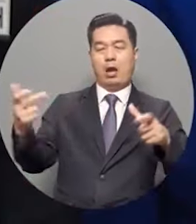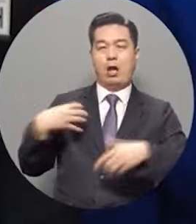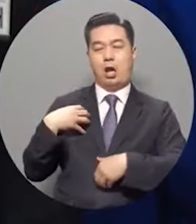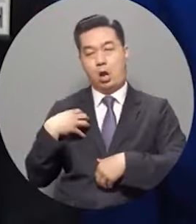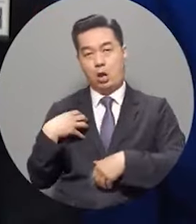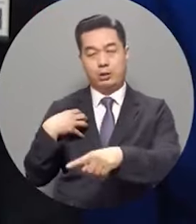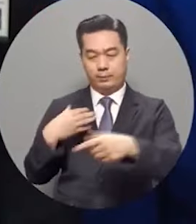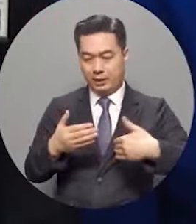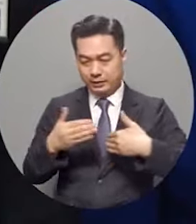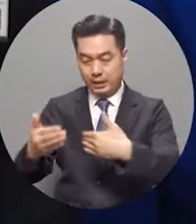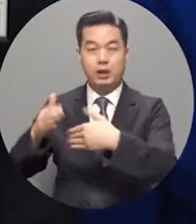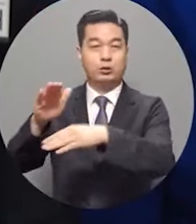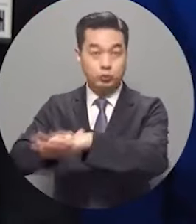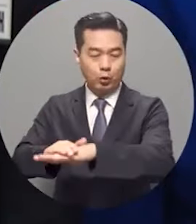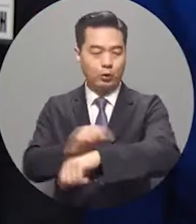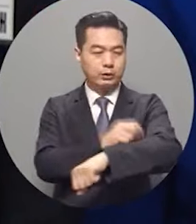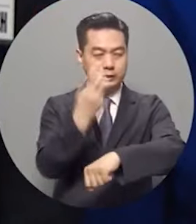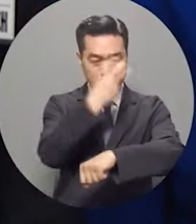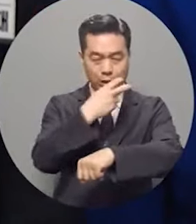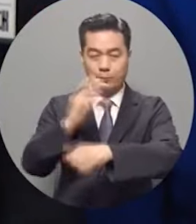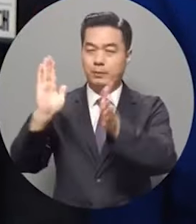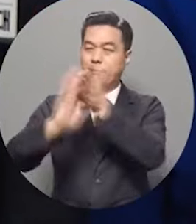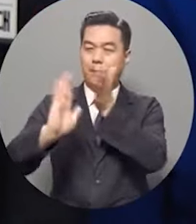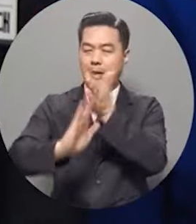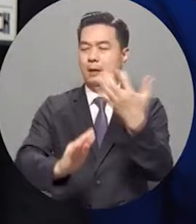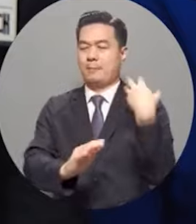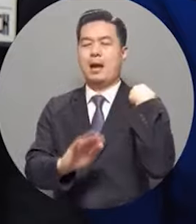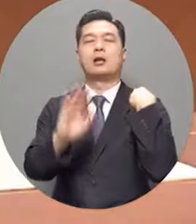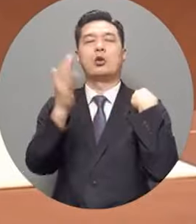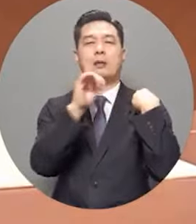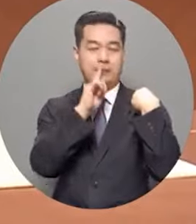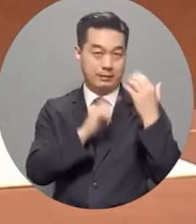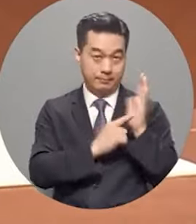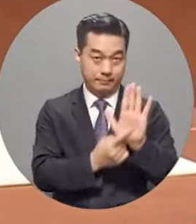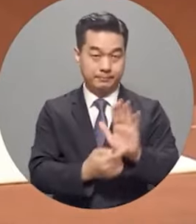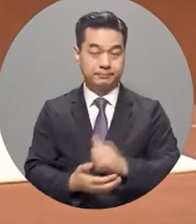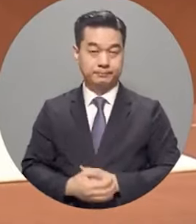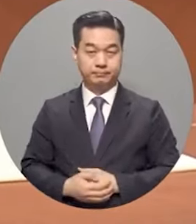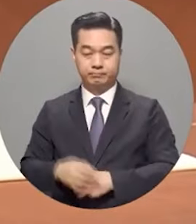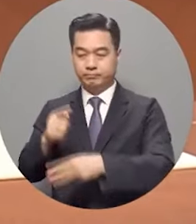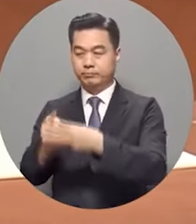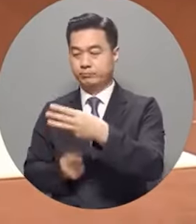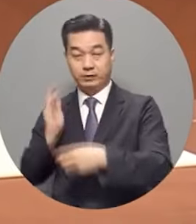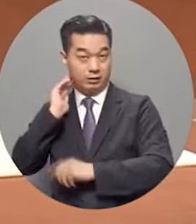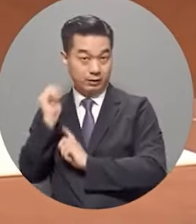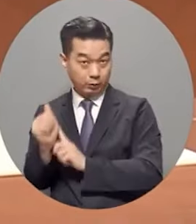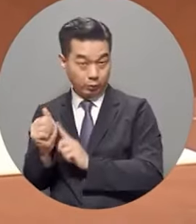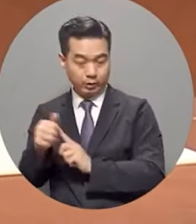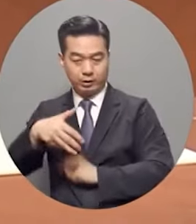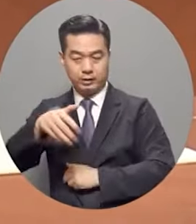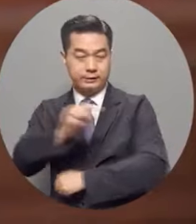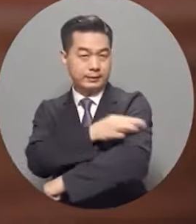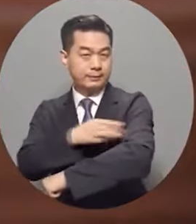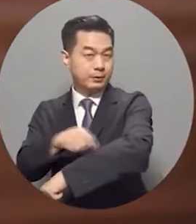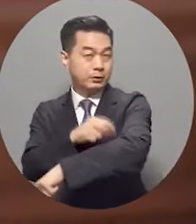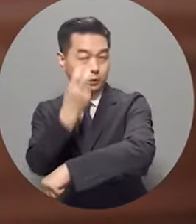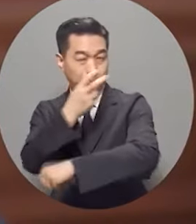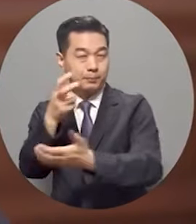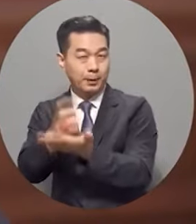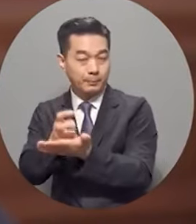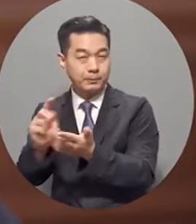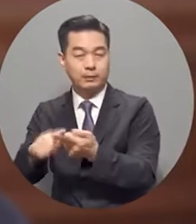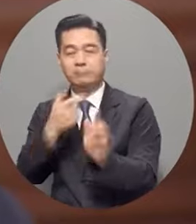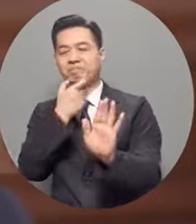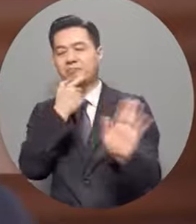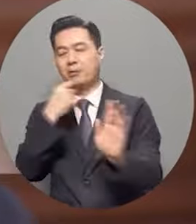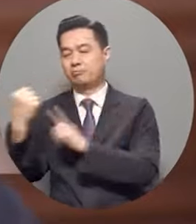최대한 진행해놓고 특검이 이어받아 보완할 거라 맞섭니다. 윤석열 대통령이 최상병 특검법에 대해 거부권을